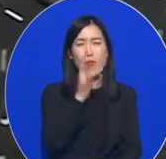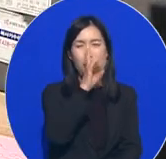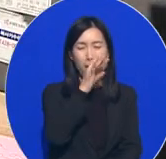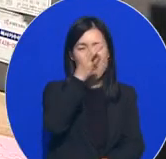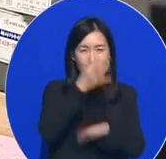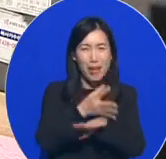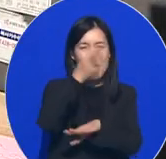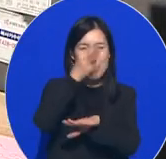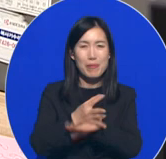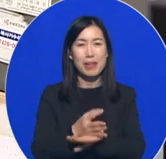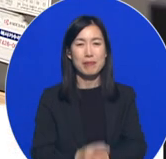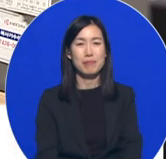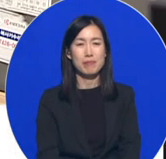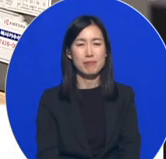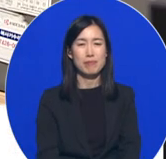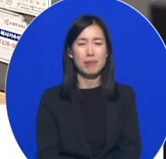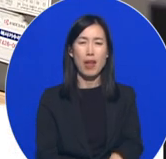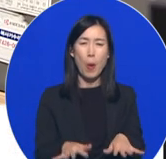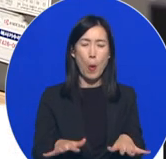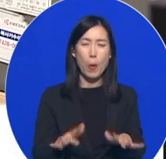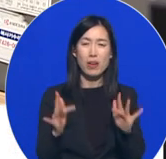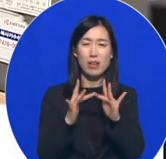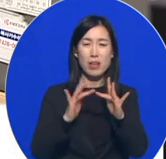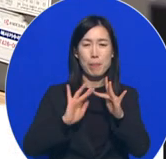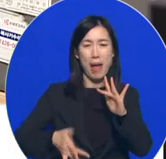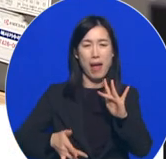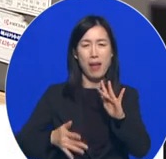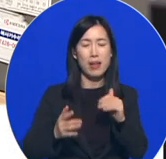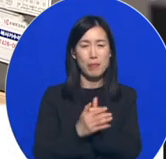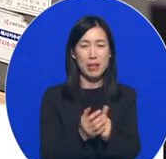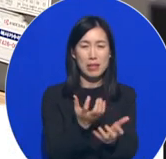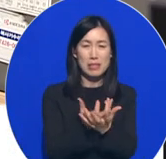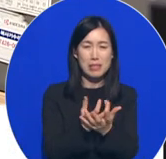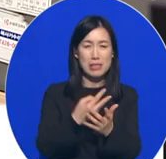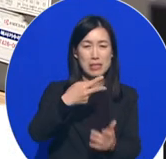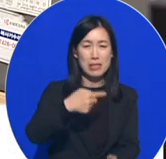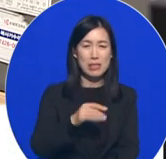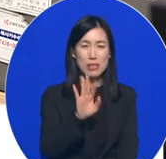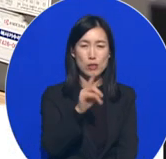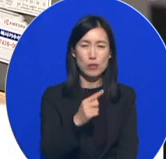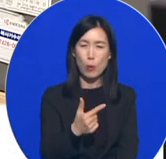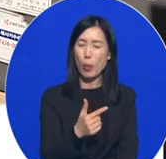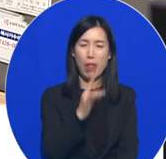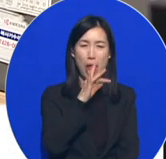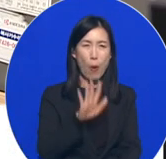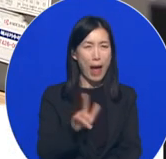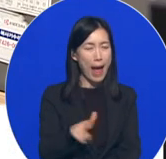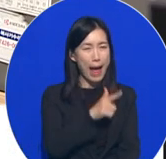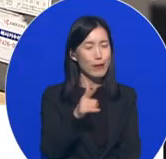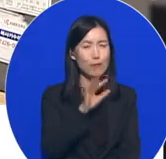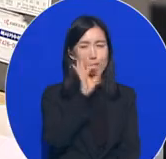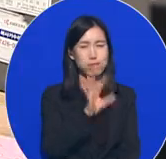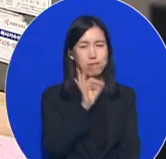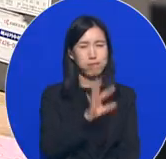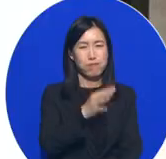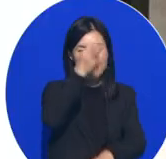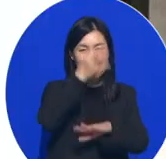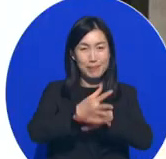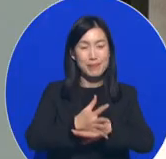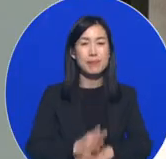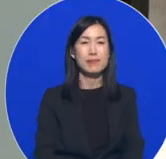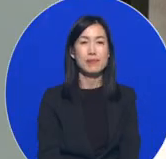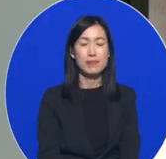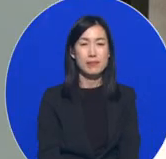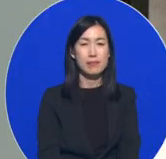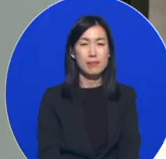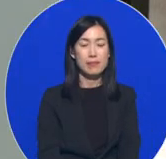구했습니다 마비가 돼서 발은 어려우실 것 같습니다 오늘 내로는 복구가 힘들 것 같아요 정말 죄송합니다 이런